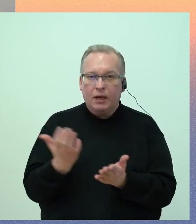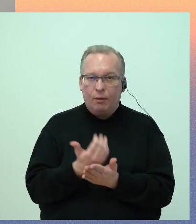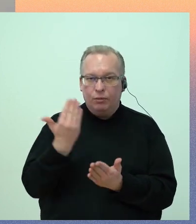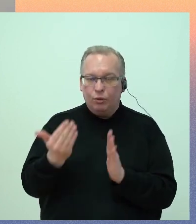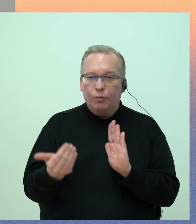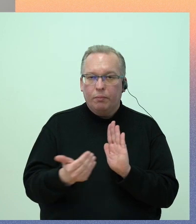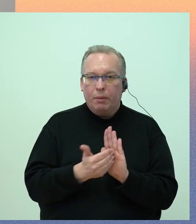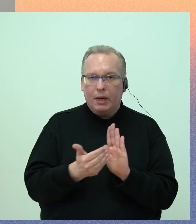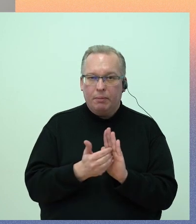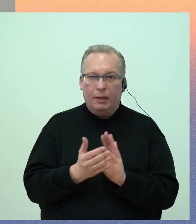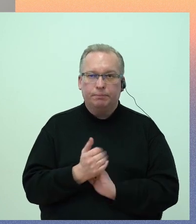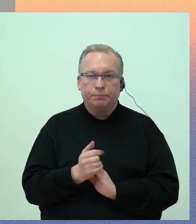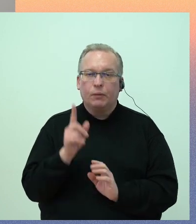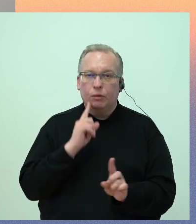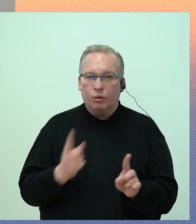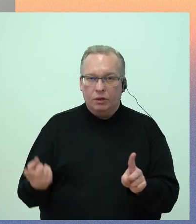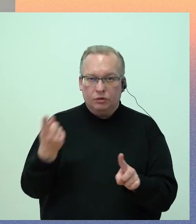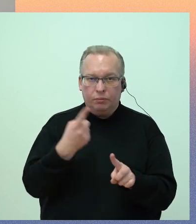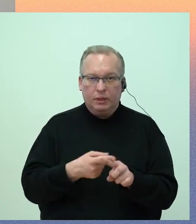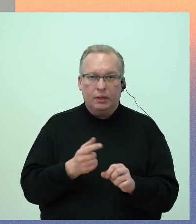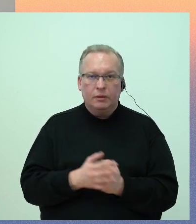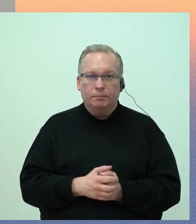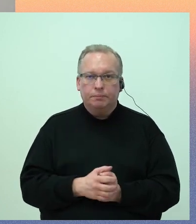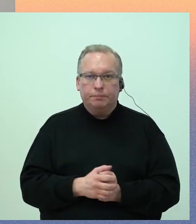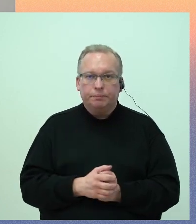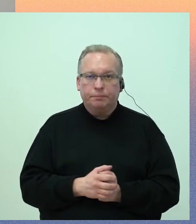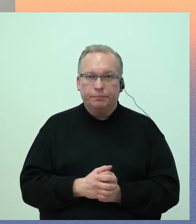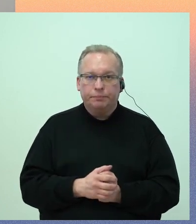paramą. Norėčiau pridėti